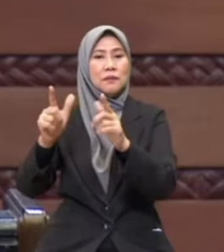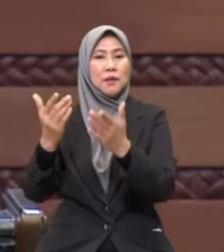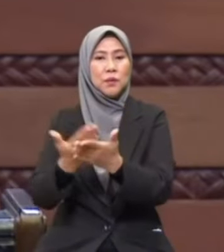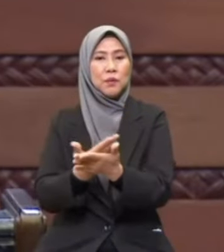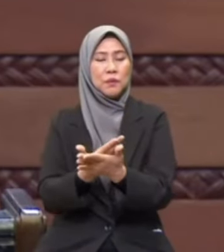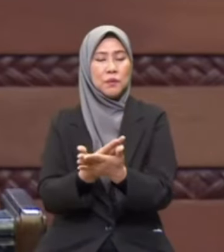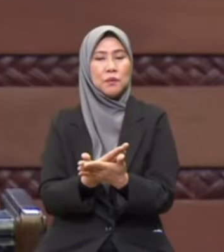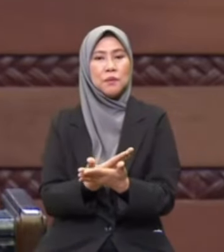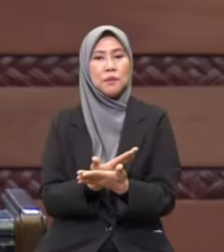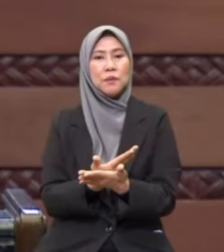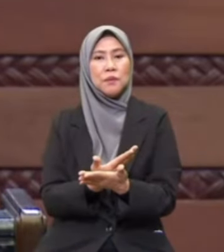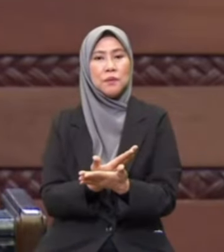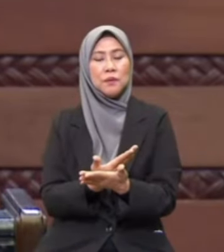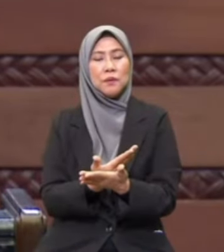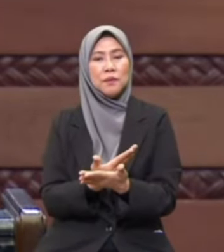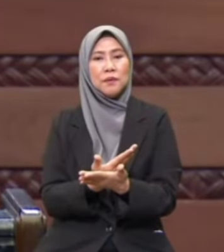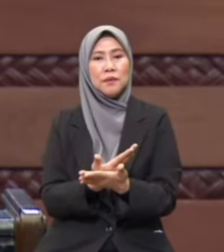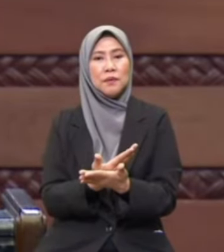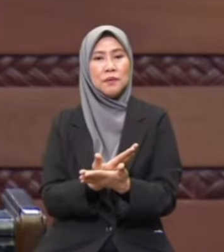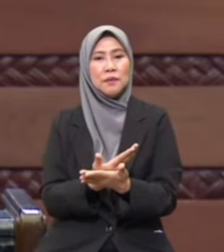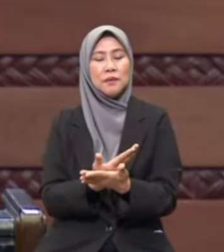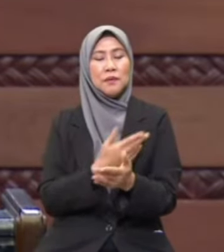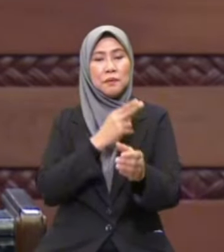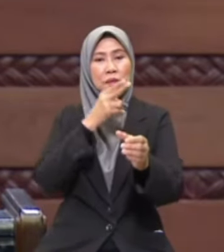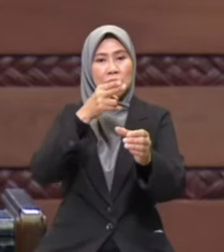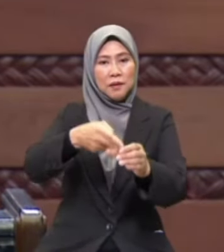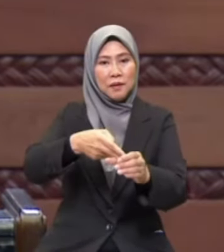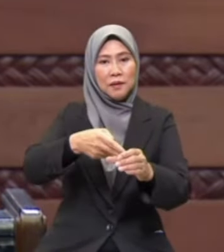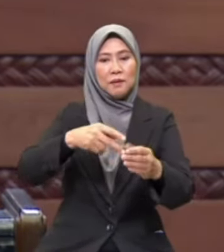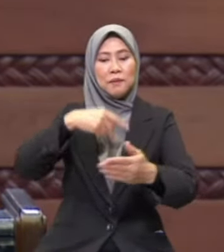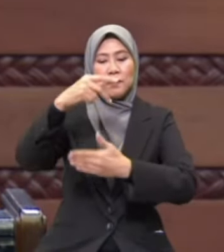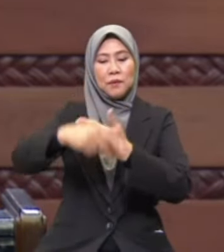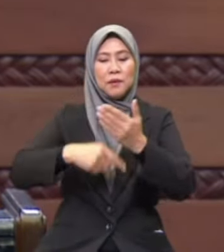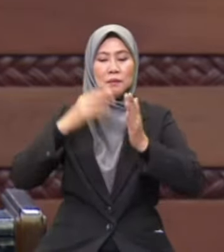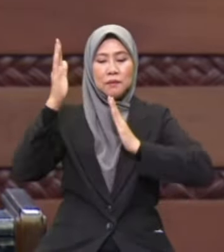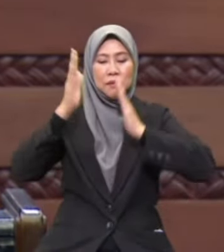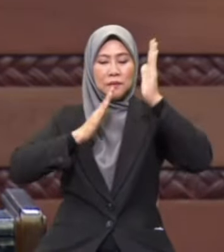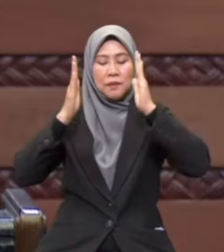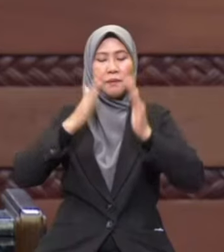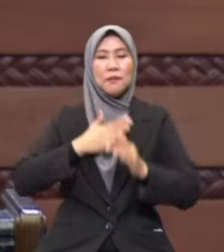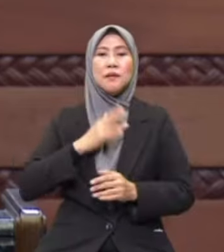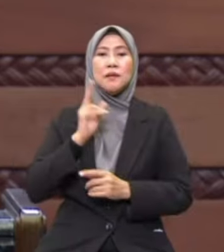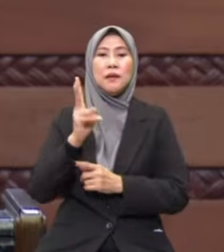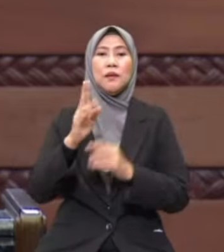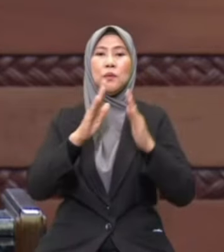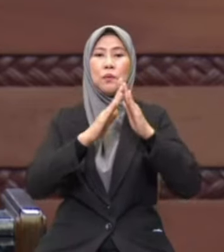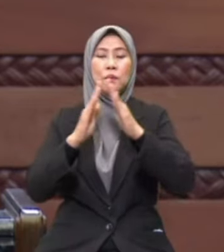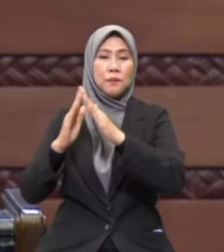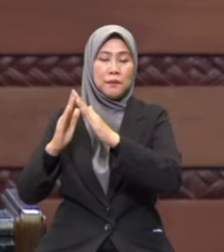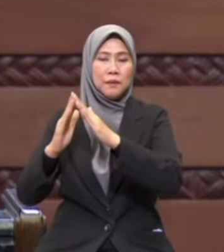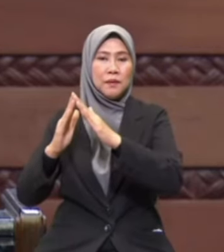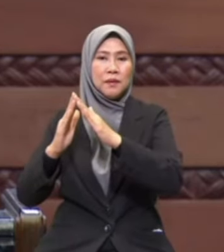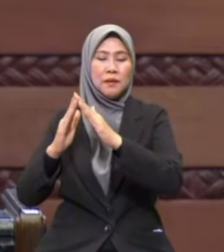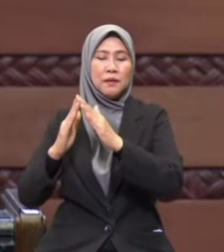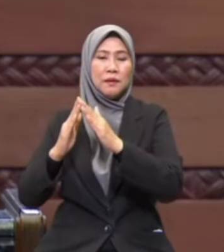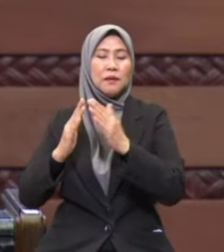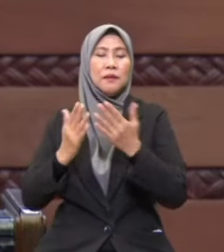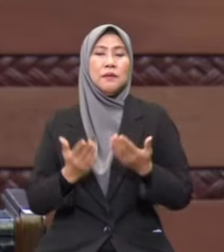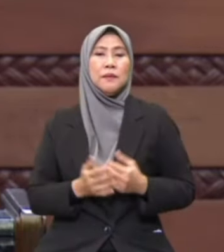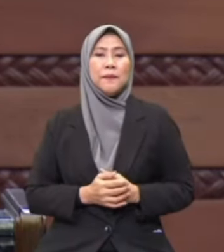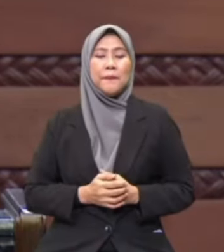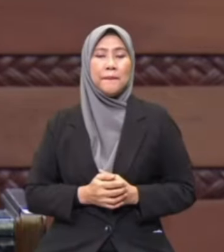baru penyataan program Malaysia my second home m2h di